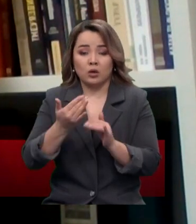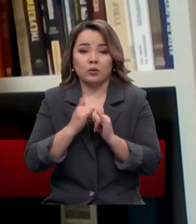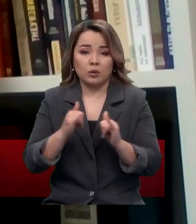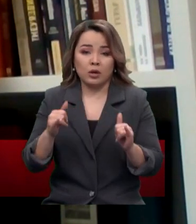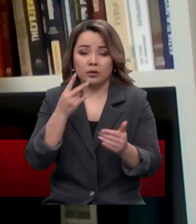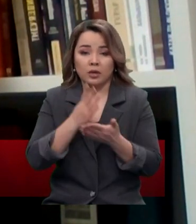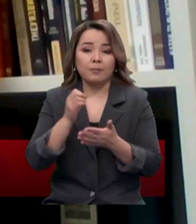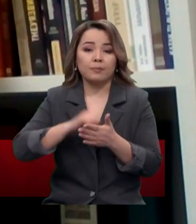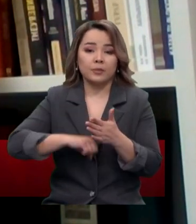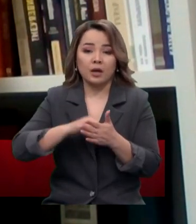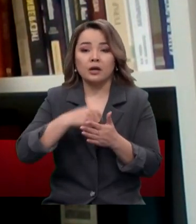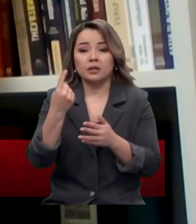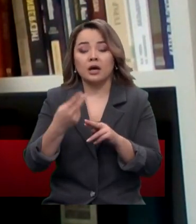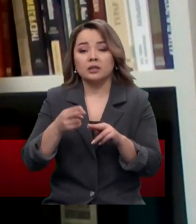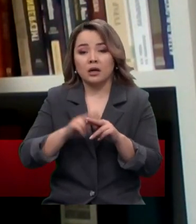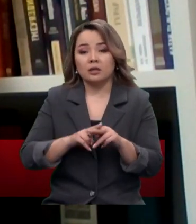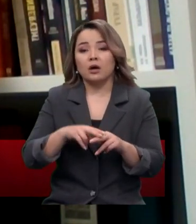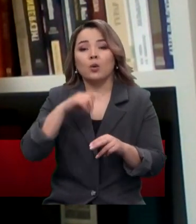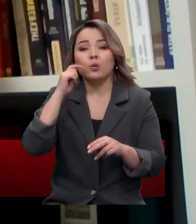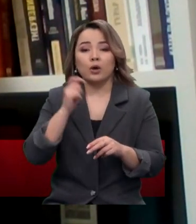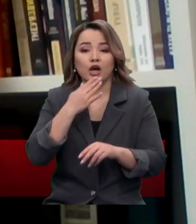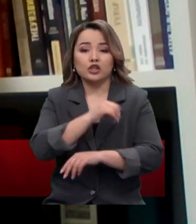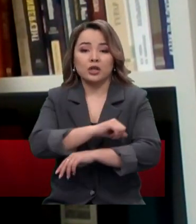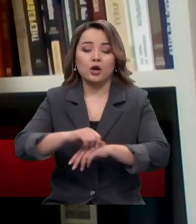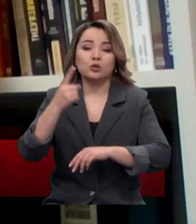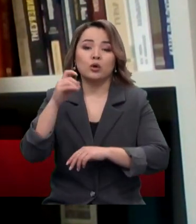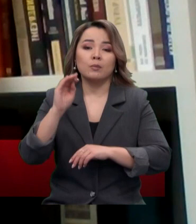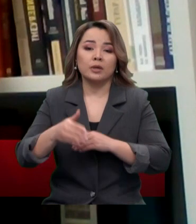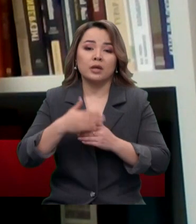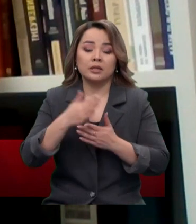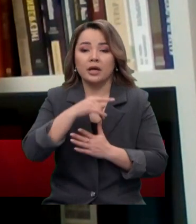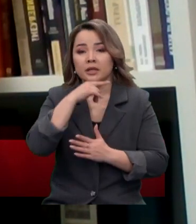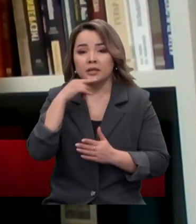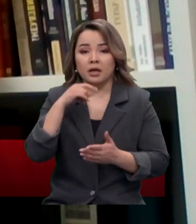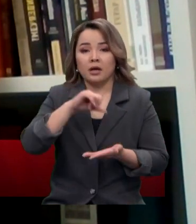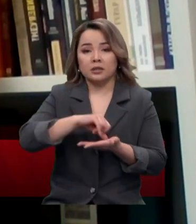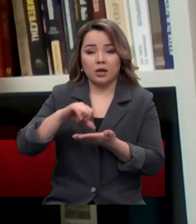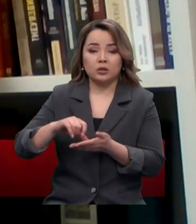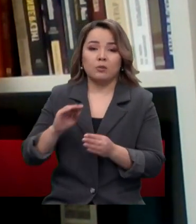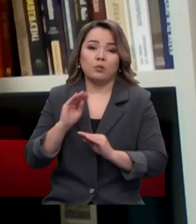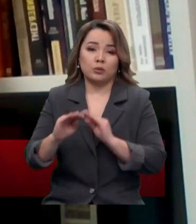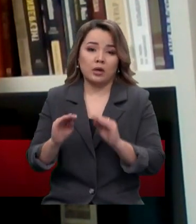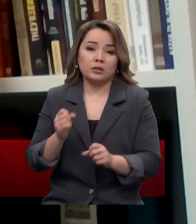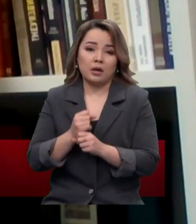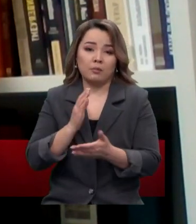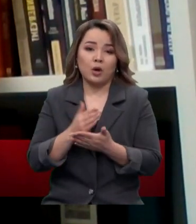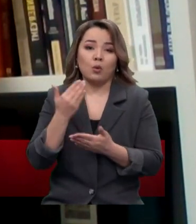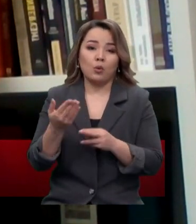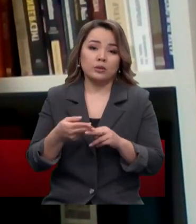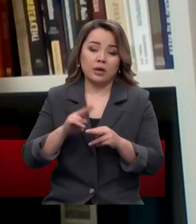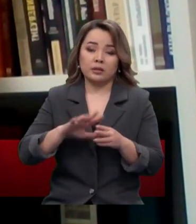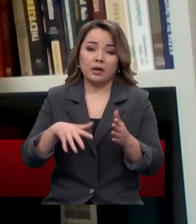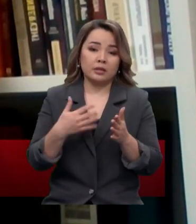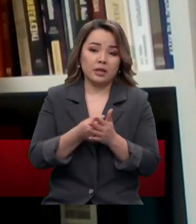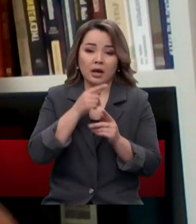бір себебі ретінде Украина шекарасына 100 000-нан астам Ресей әскерлерінің шоғырлануы. Бұл осыған